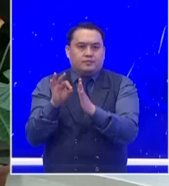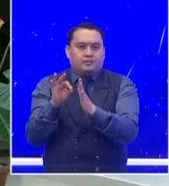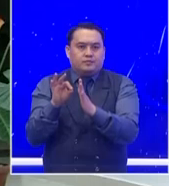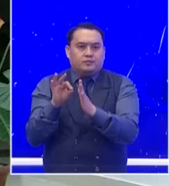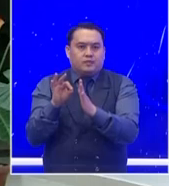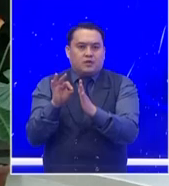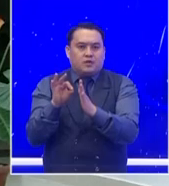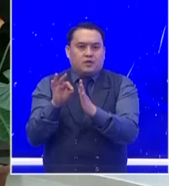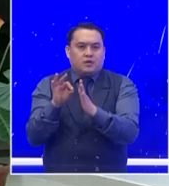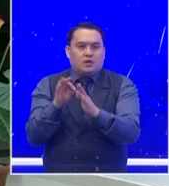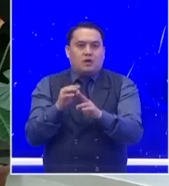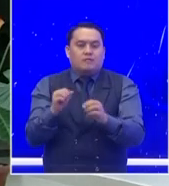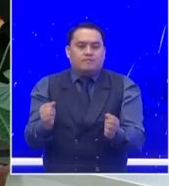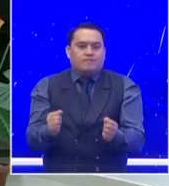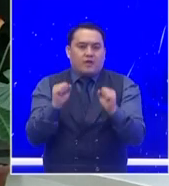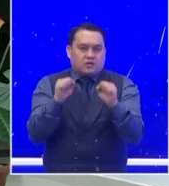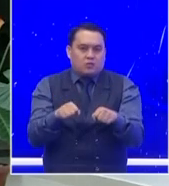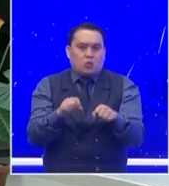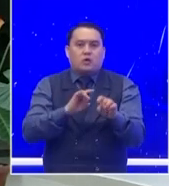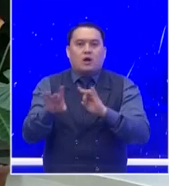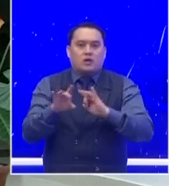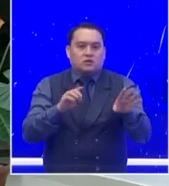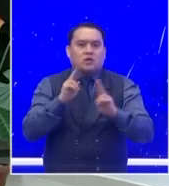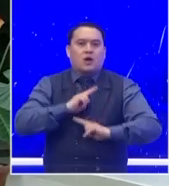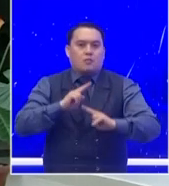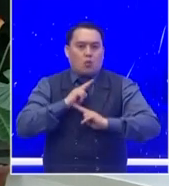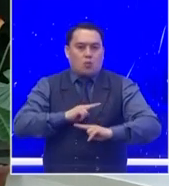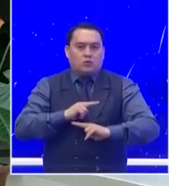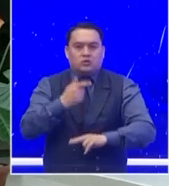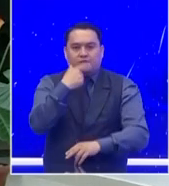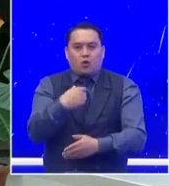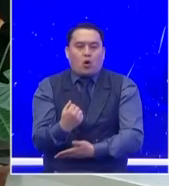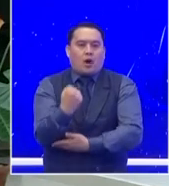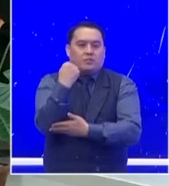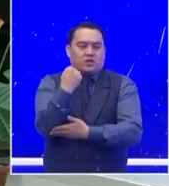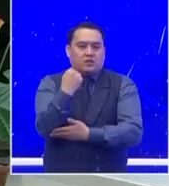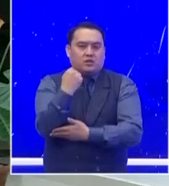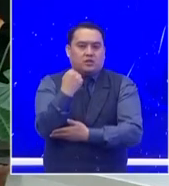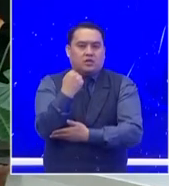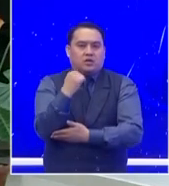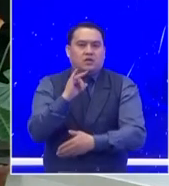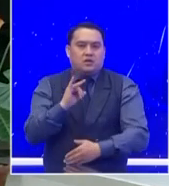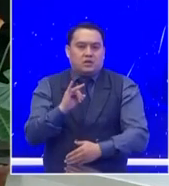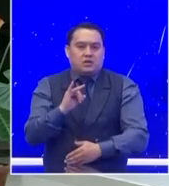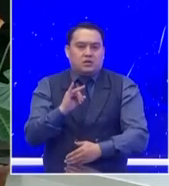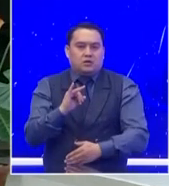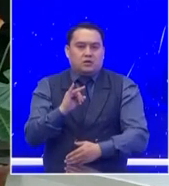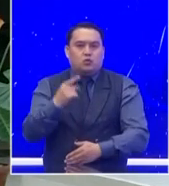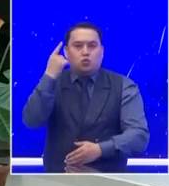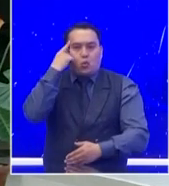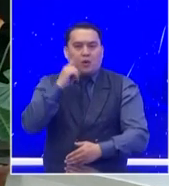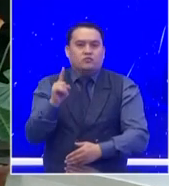людей с авторитетом, которые могут вести разъяснительную работу, которые имеют свой авторитет, имидж. И, думаю,